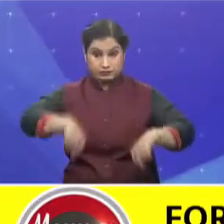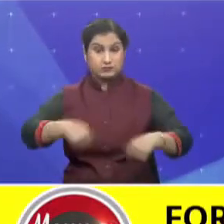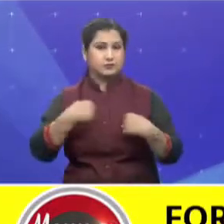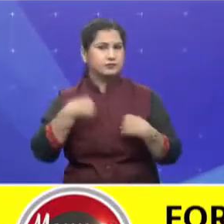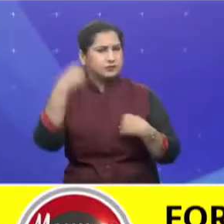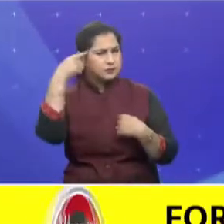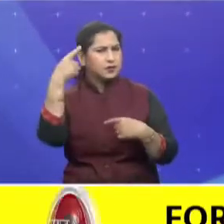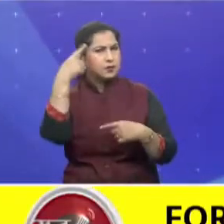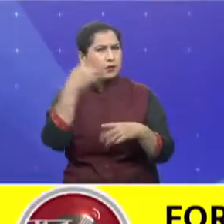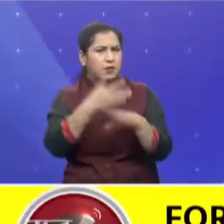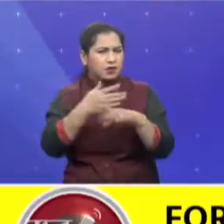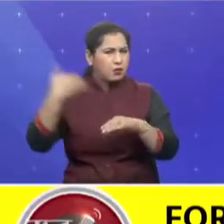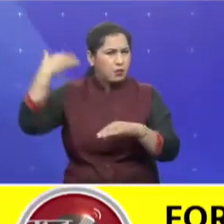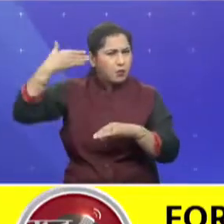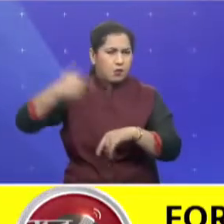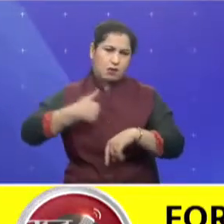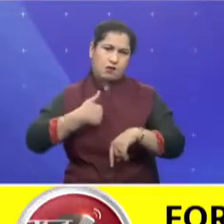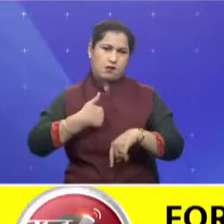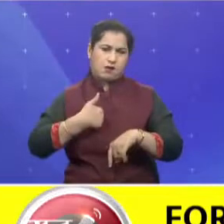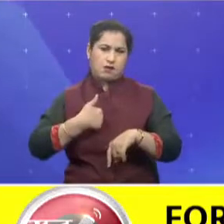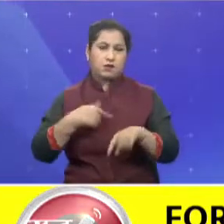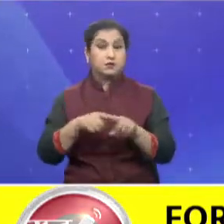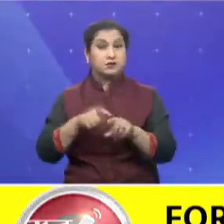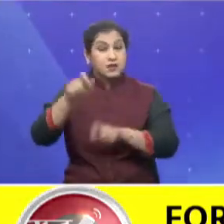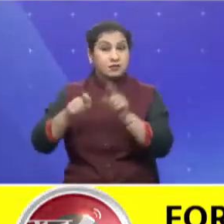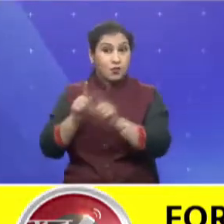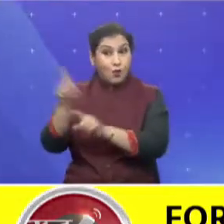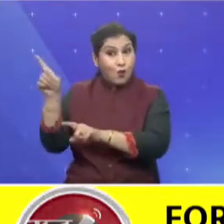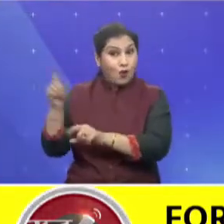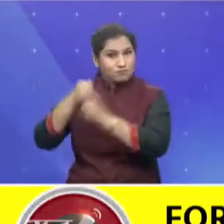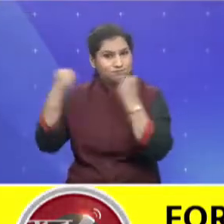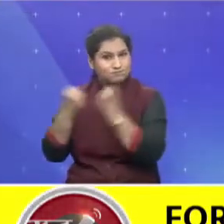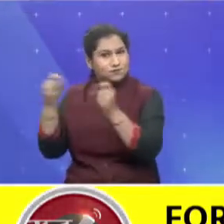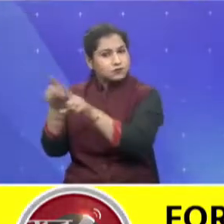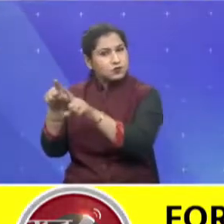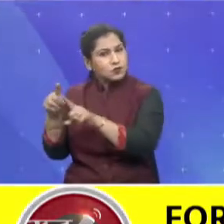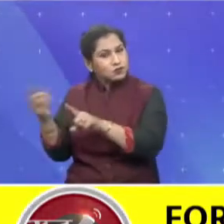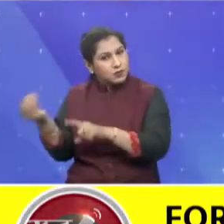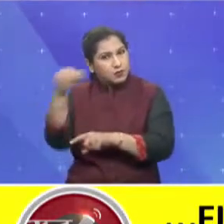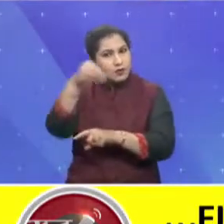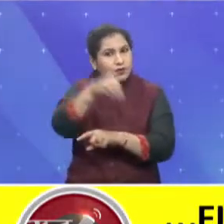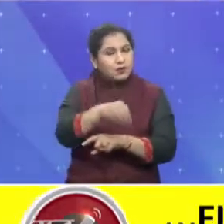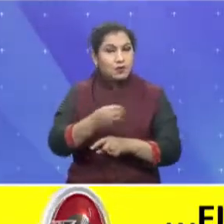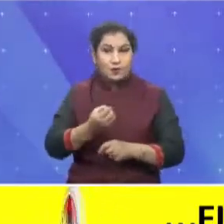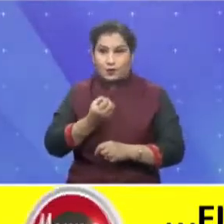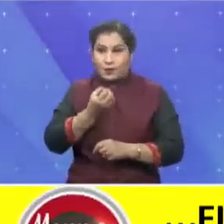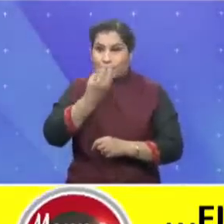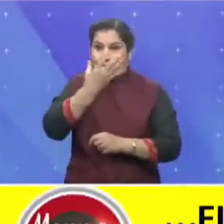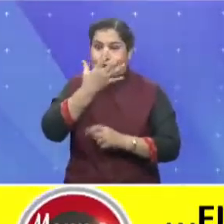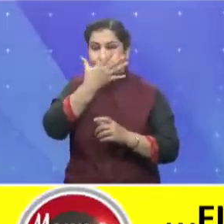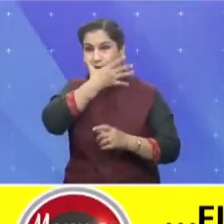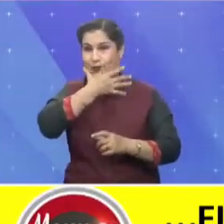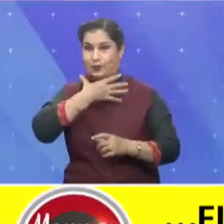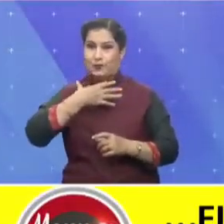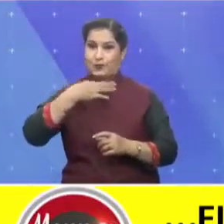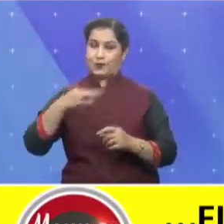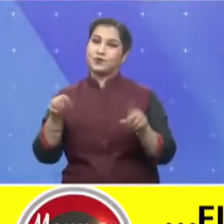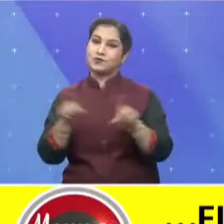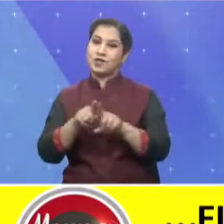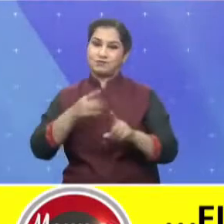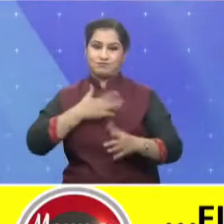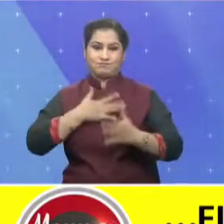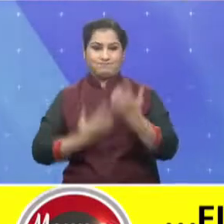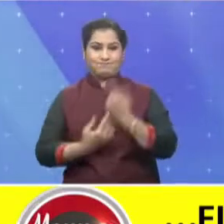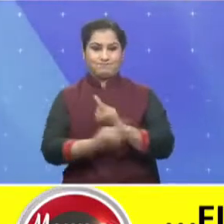बात हमेशा से ऐसे ही लोगों के प्रयासों से भरा हुआ, खिला हुआ, सजा हुआ एक